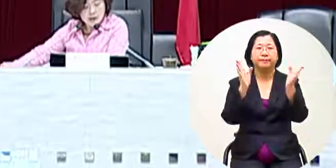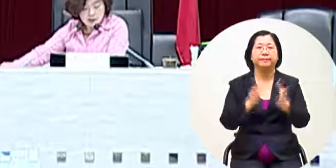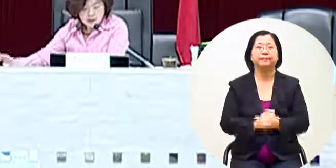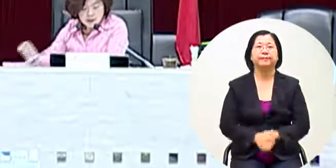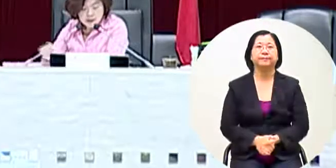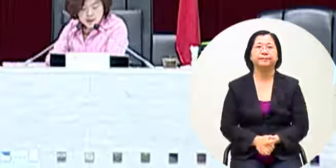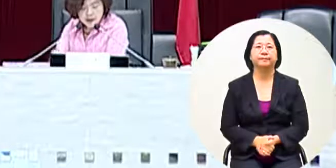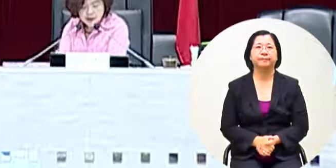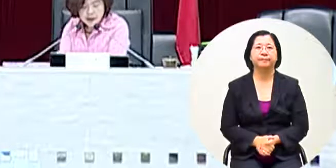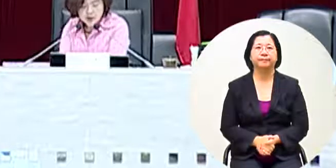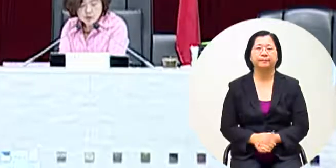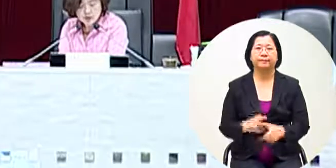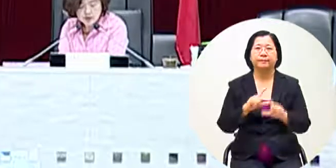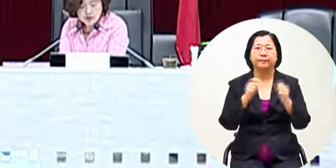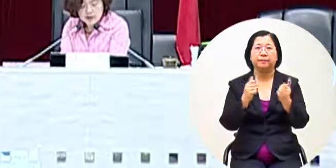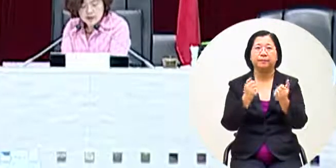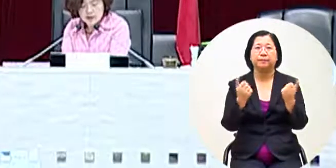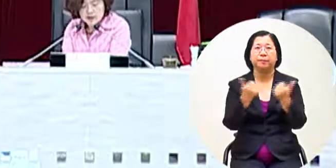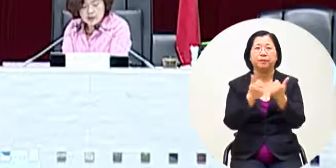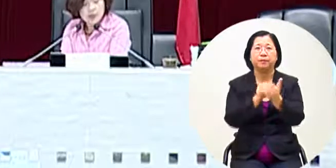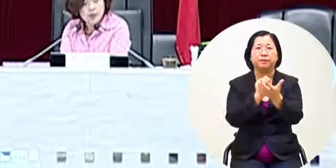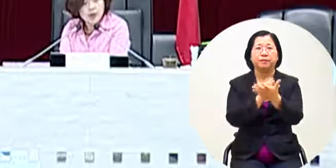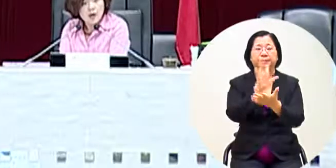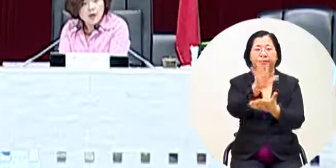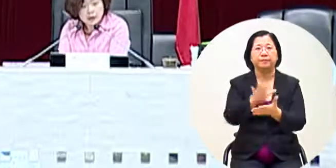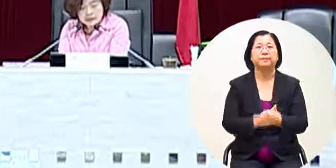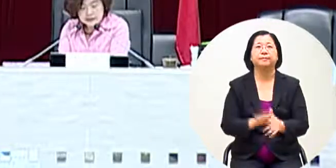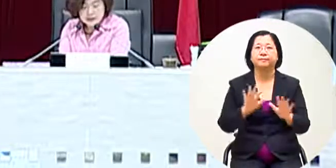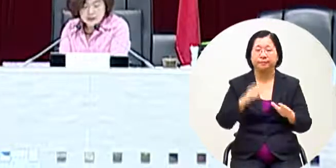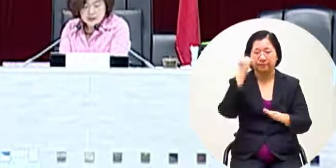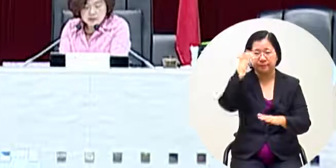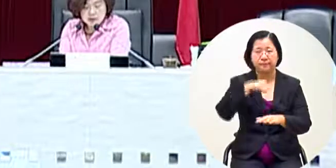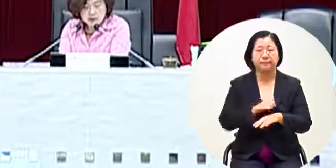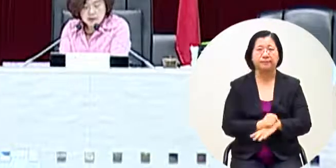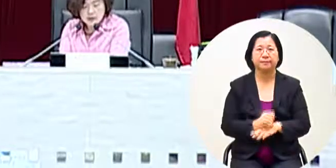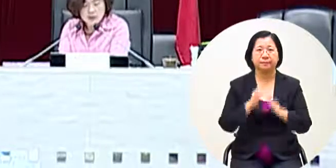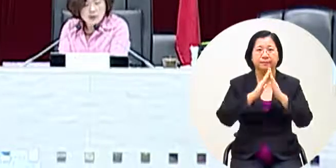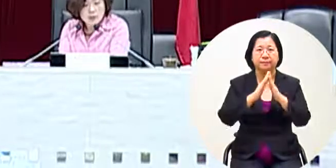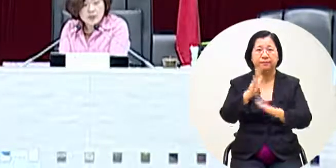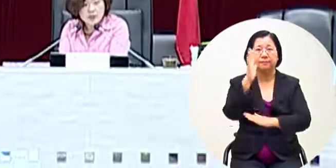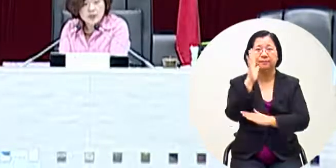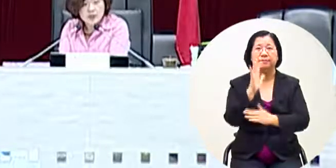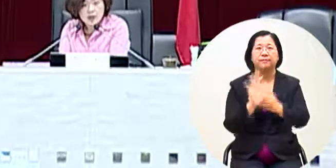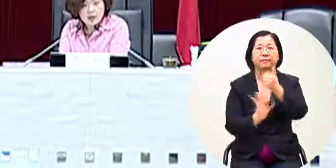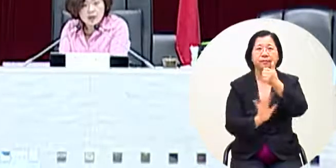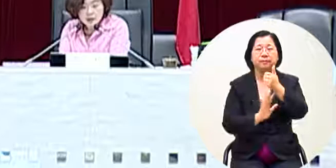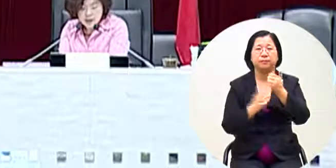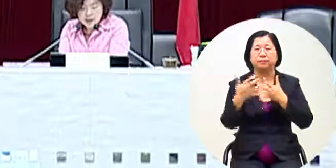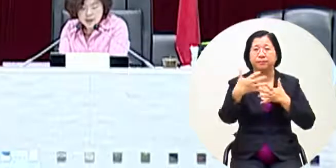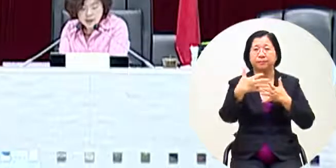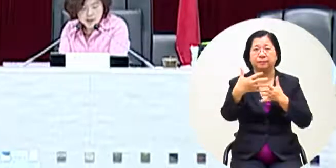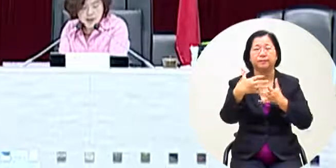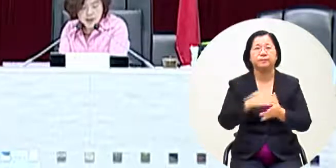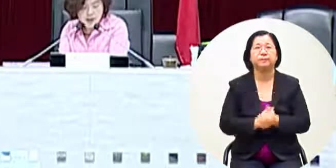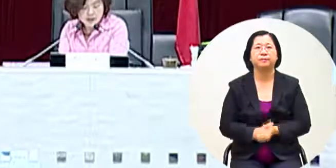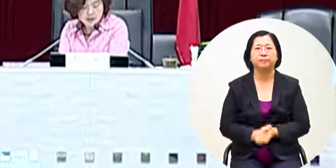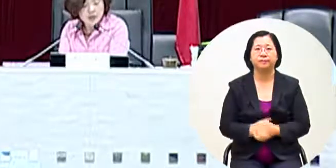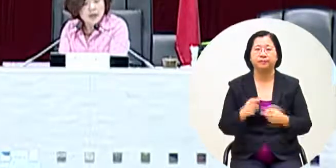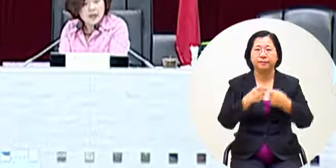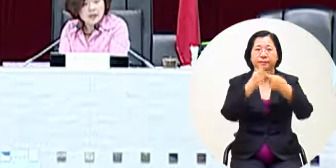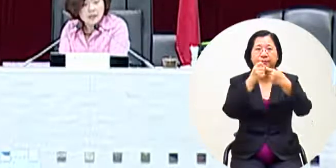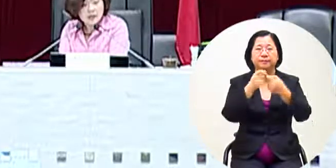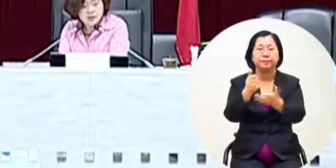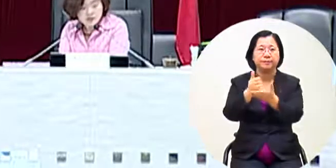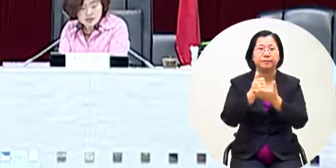告。今天上午市政总质询哈，第一位我们请黄天煌议员来质